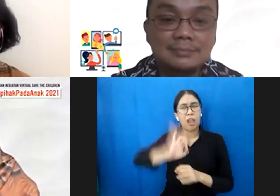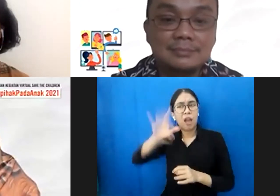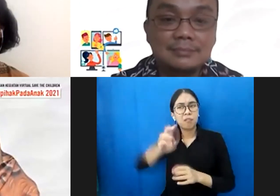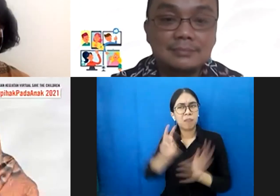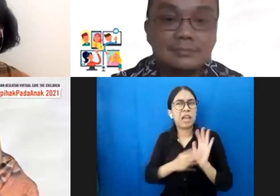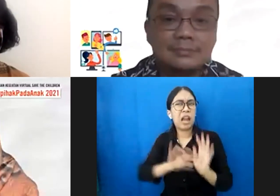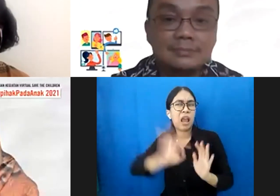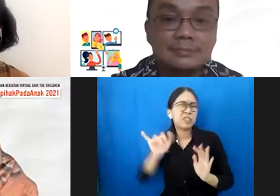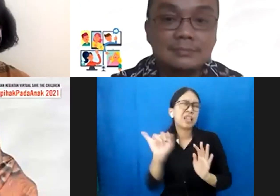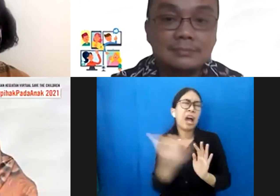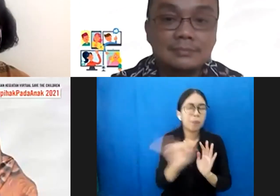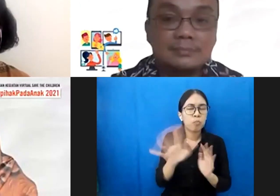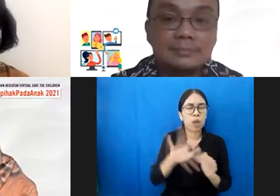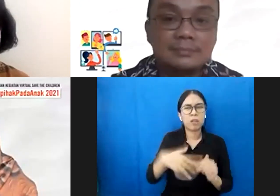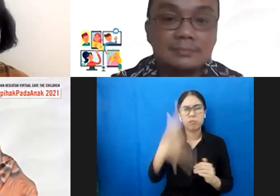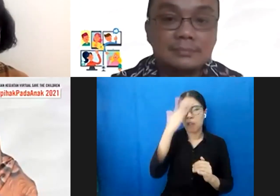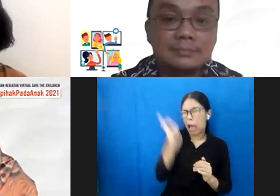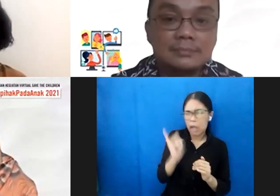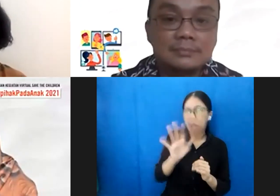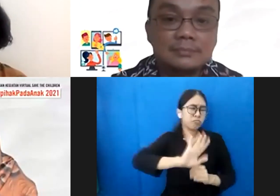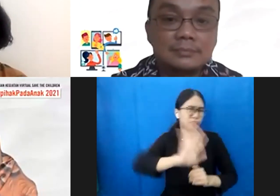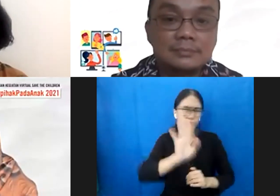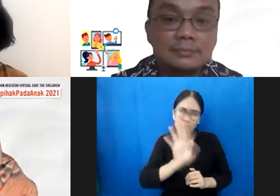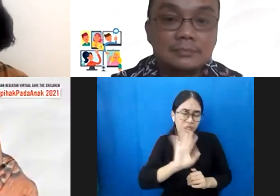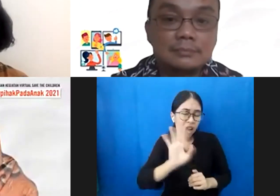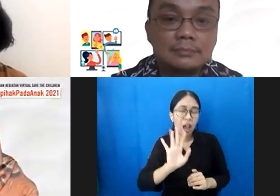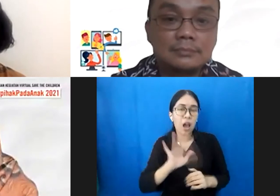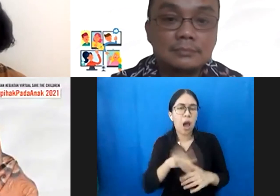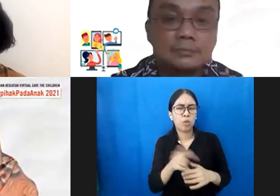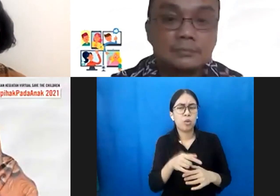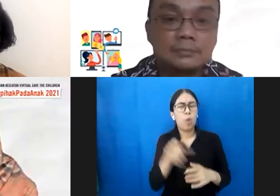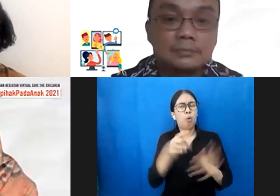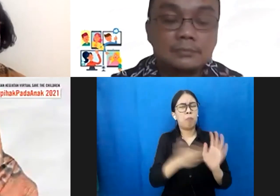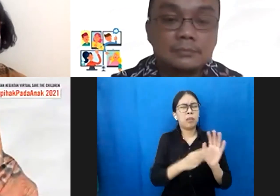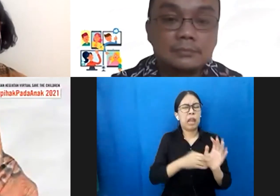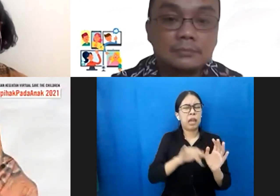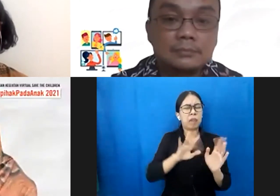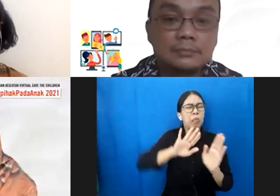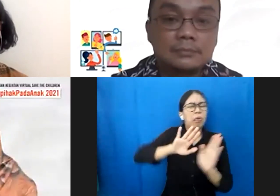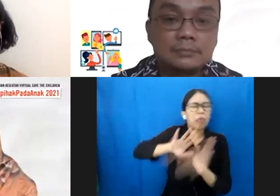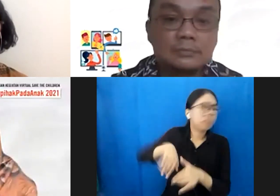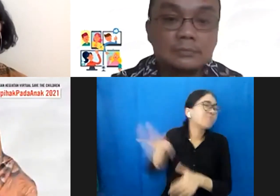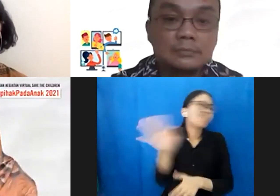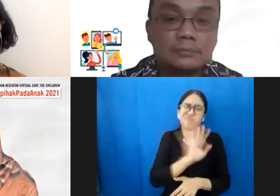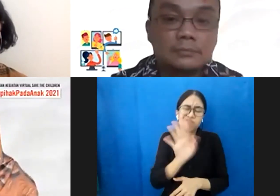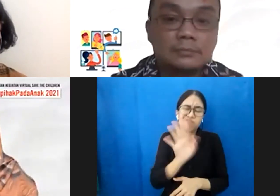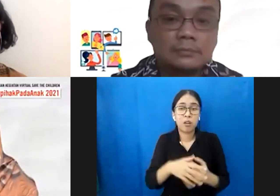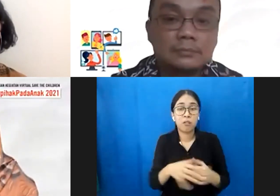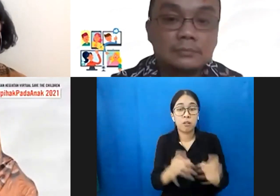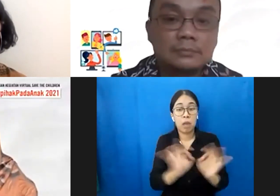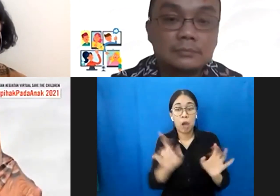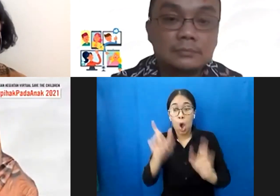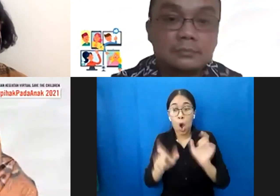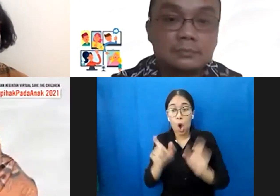yang aneh gitu ya, tidak harus menjadi masalah yang harus dikucilkan atau apa gitu loh. Apa bedanya orang gangguan jiwa dengan orang yang tadi ya